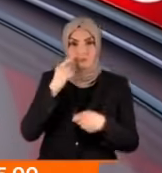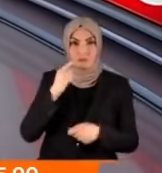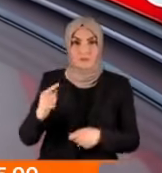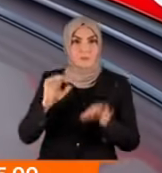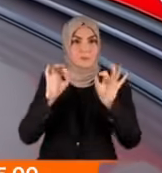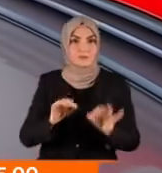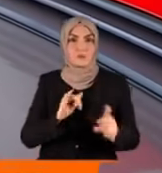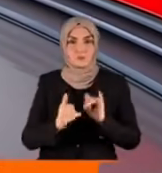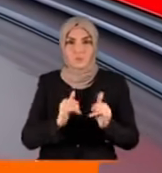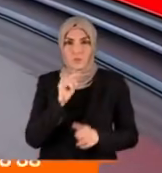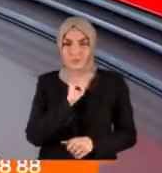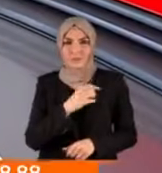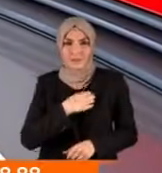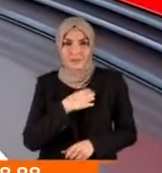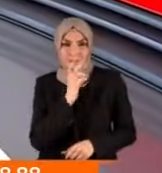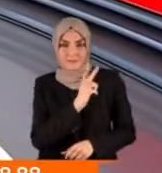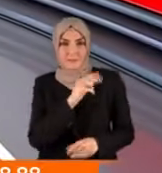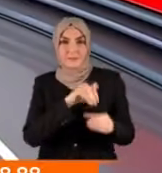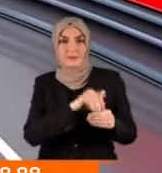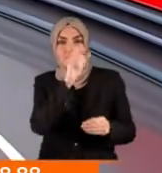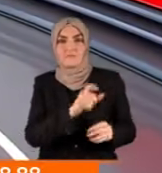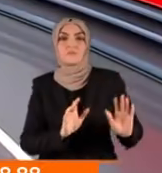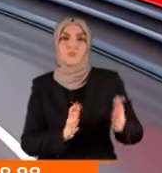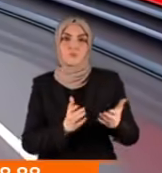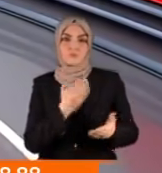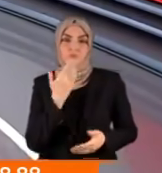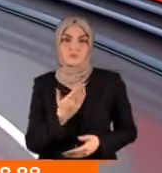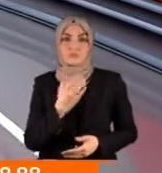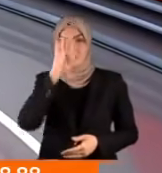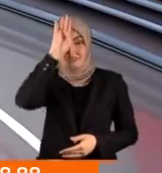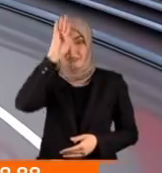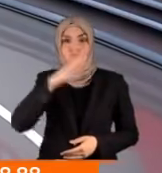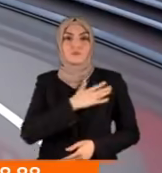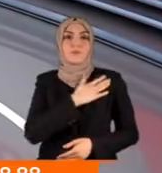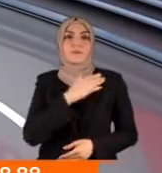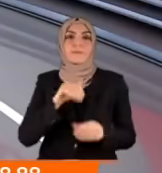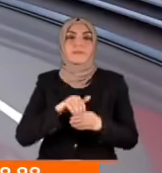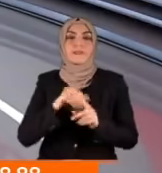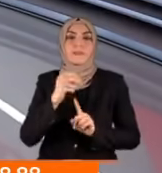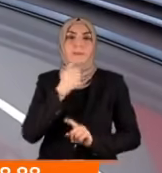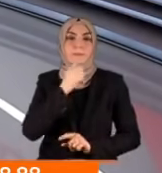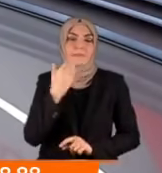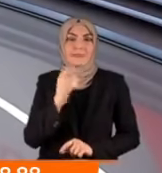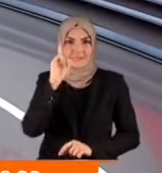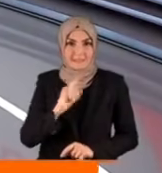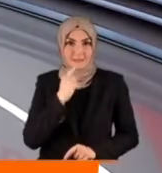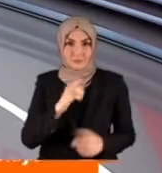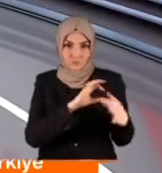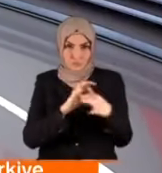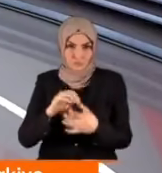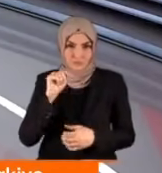başlattığı oyunu kendi milletvekilleri bulsun milletvekili İlhan Kesici önce Aynen şu cümleyi kurdu